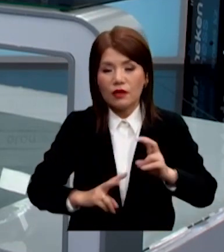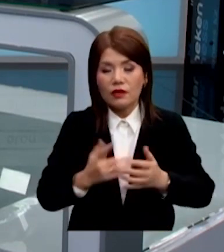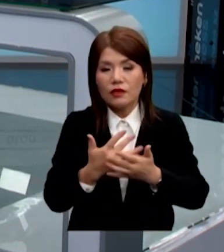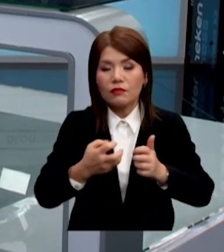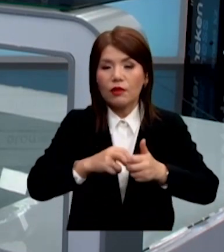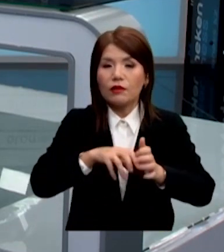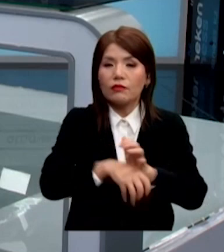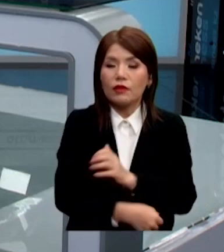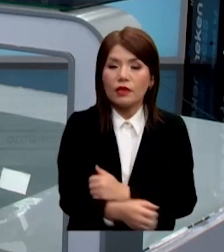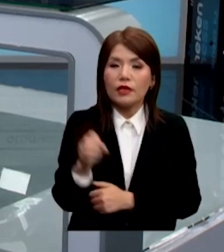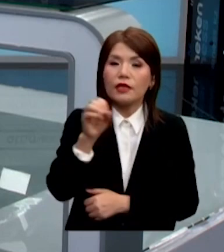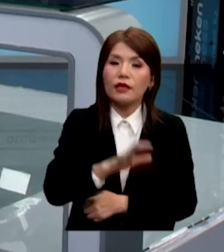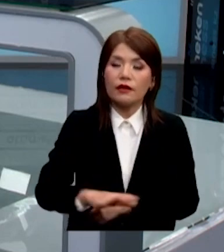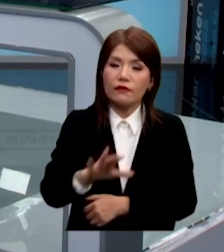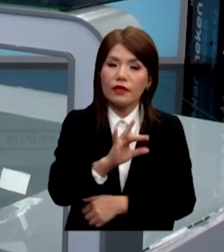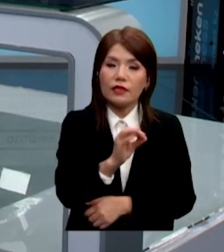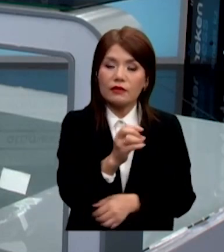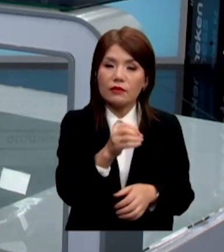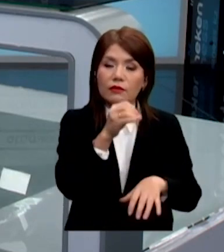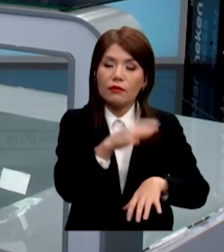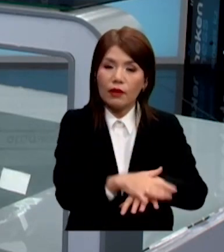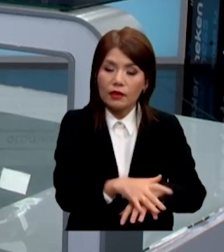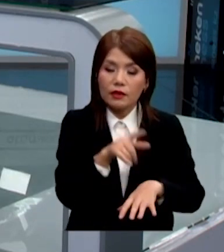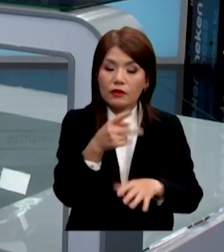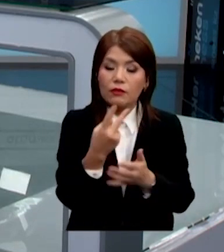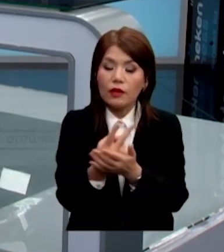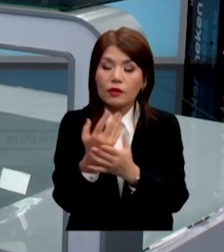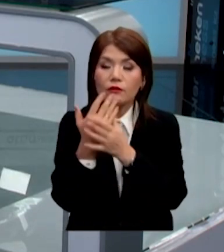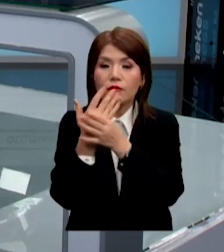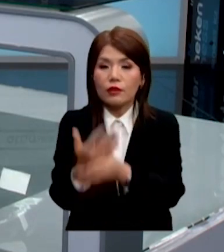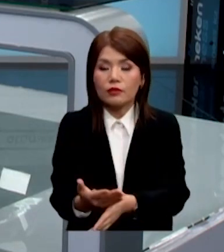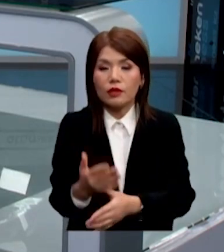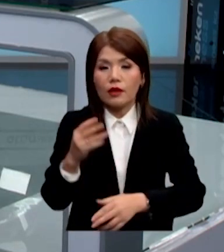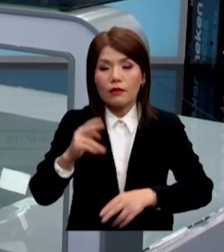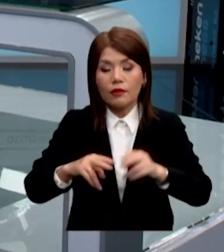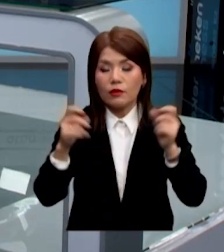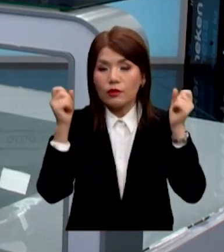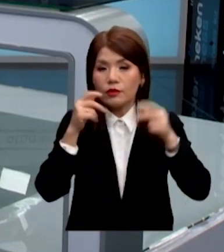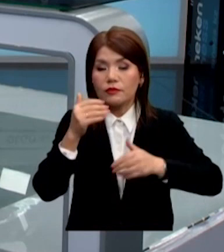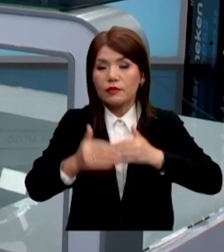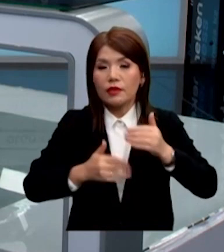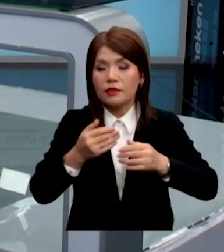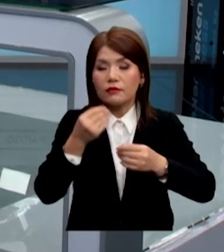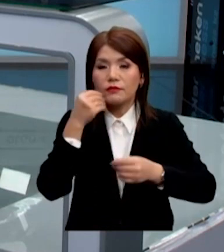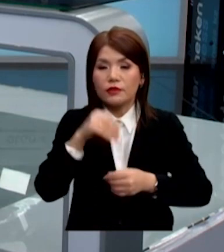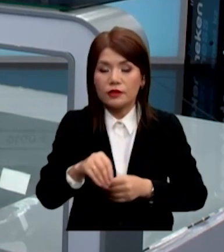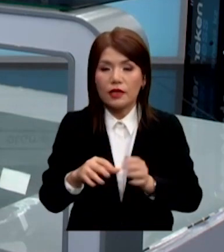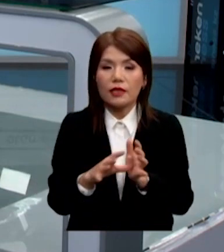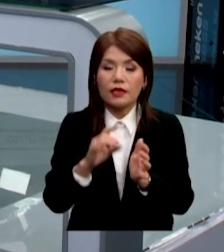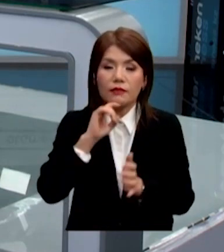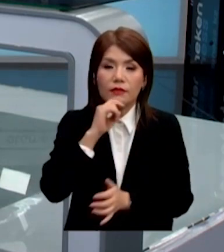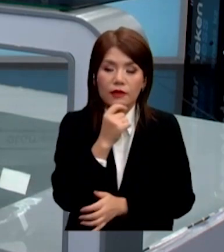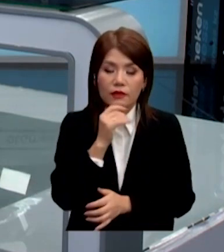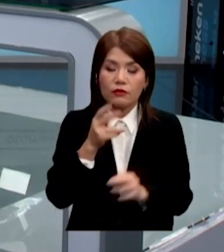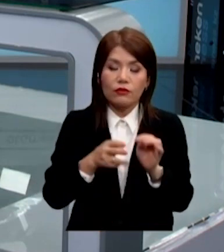вопрос предложил Европейский инвестиционный банк. Он окажет Казахстану помощь в разработке проектов по повышению энергоэффективности.